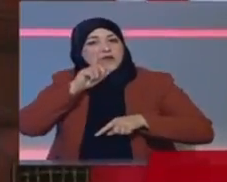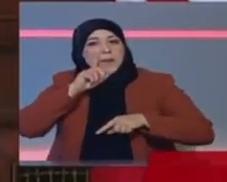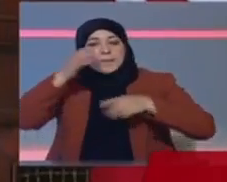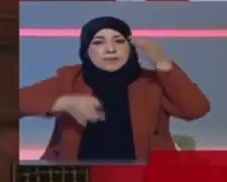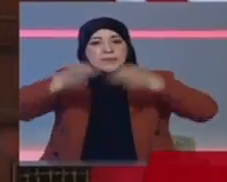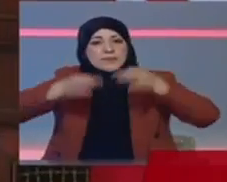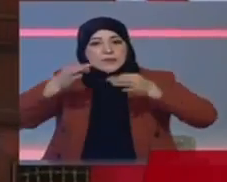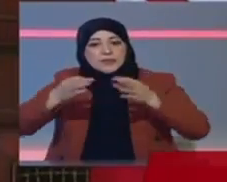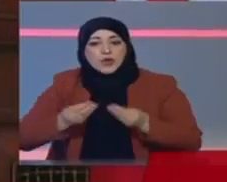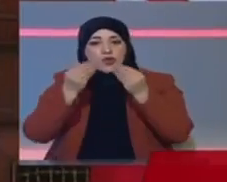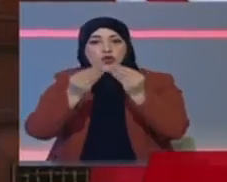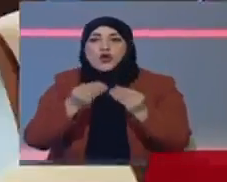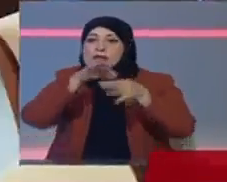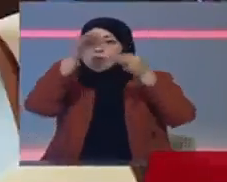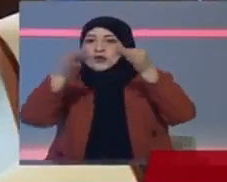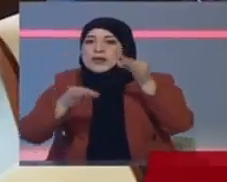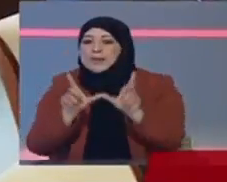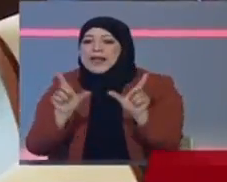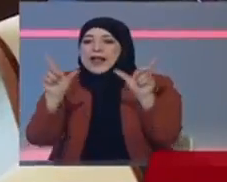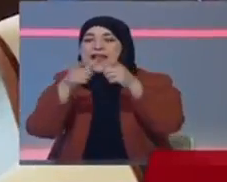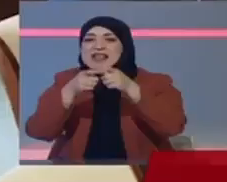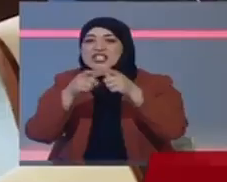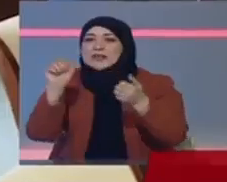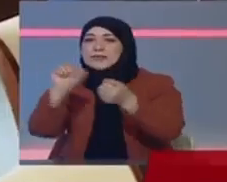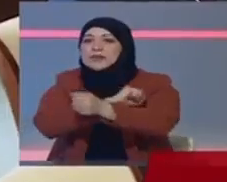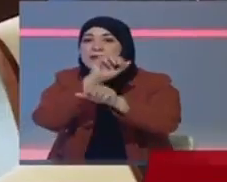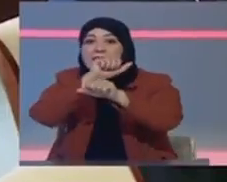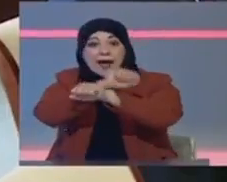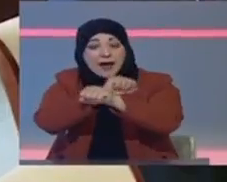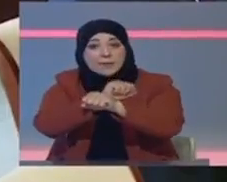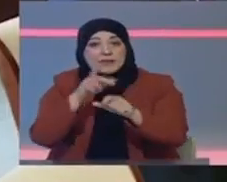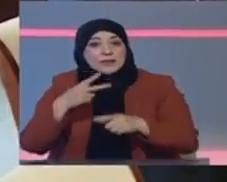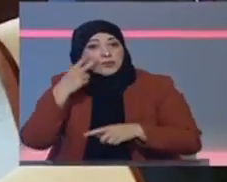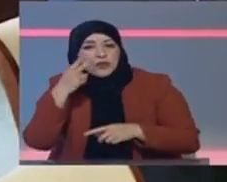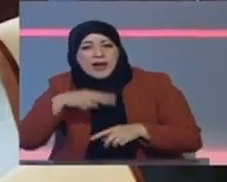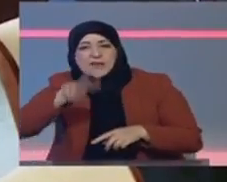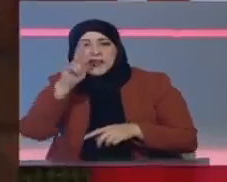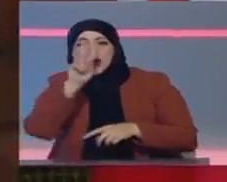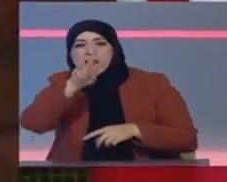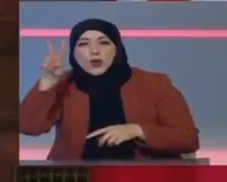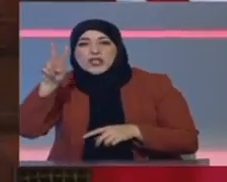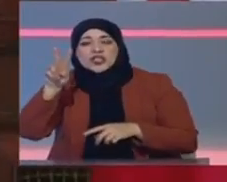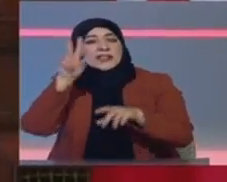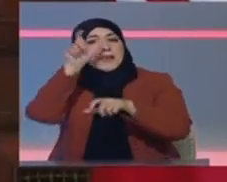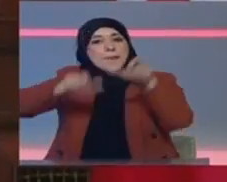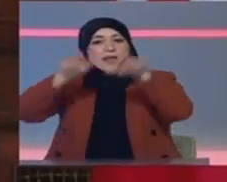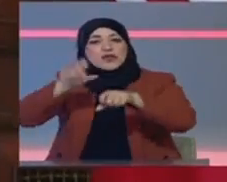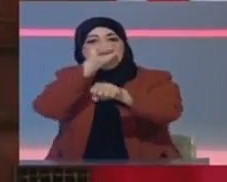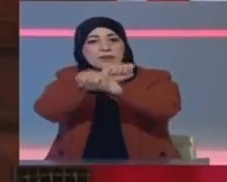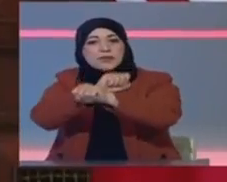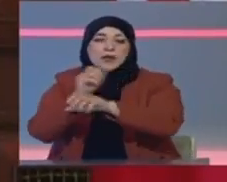واطلعه على نتائج اعمال لجنه العفو التي نظرت في ملفات الفين واثنين وعشرين محكوما عليهم